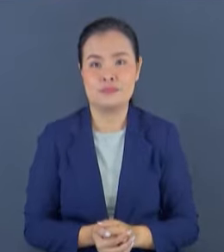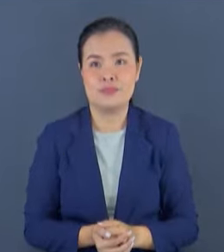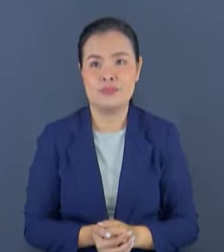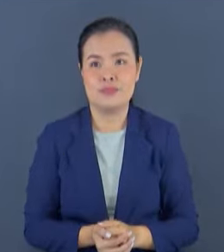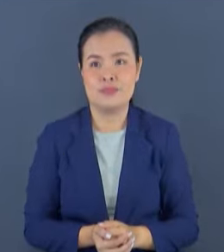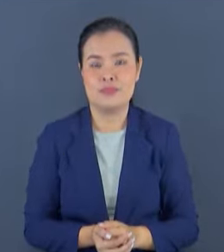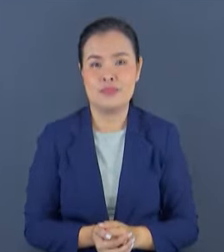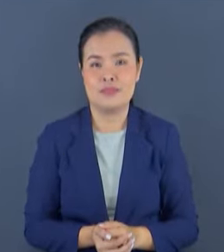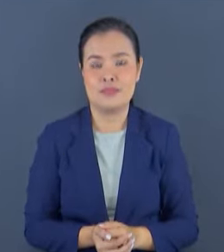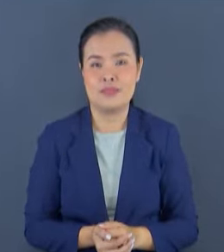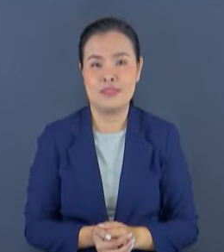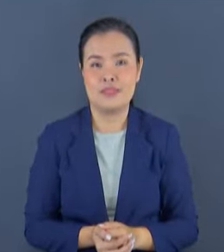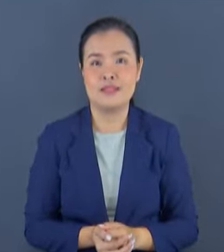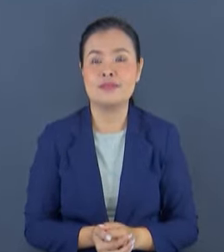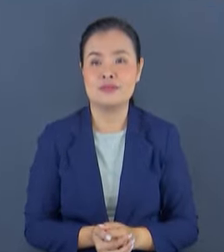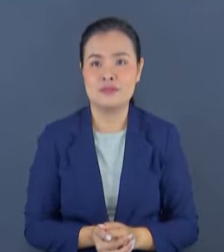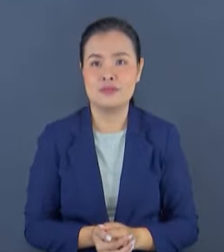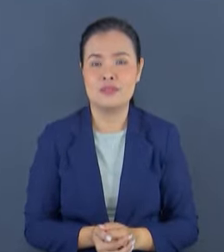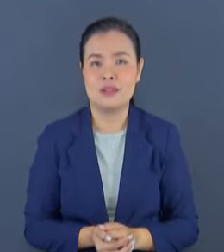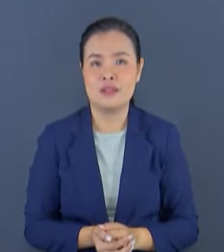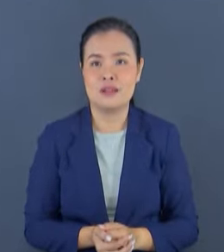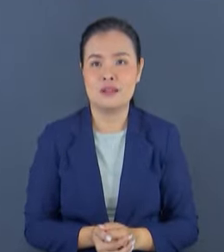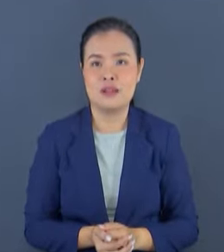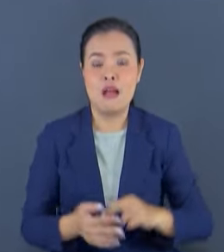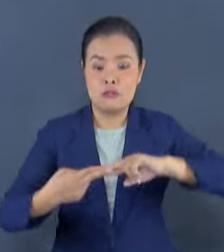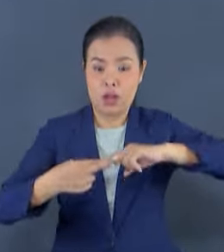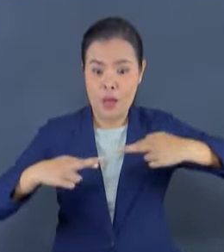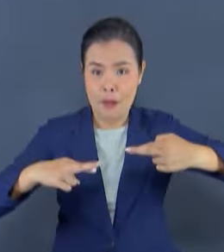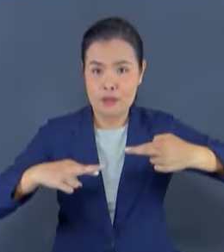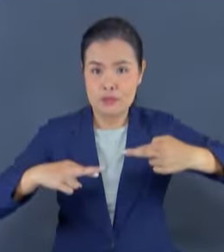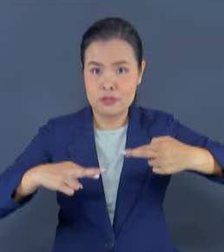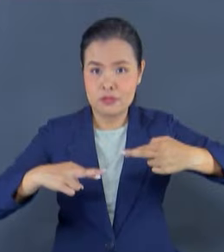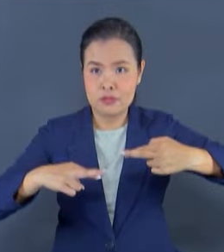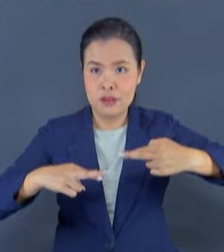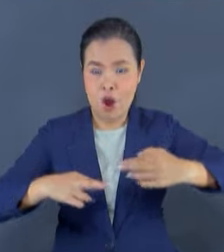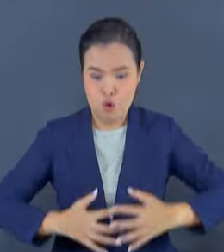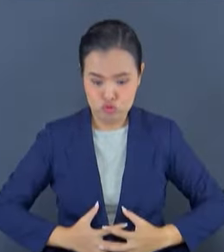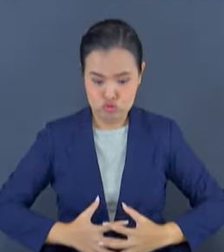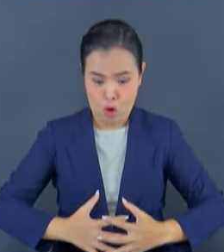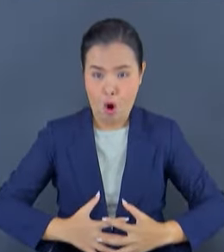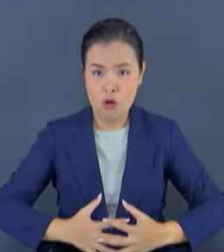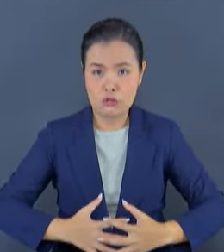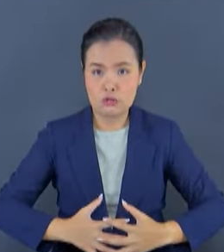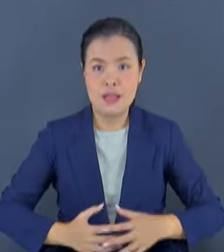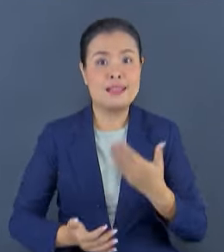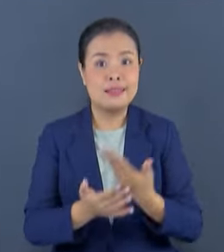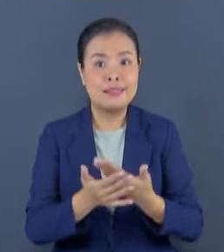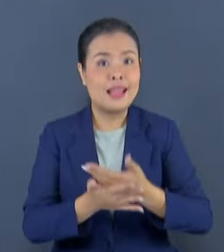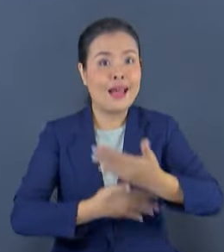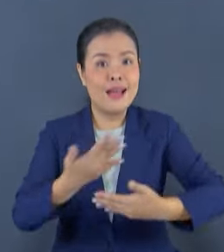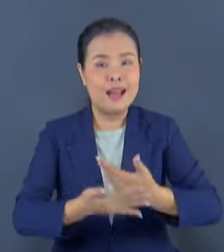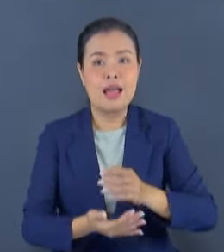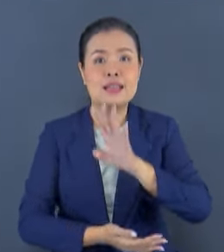า19นะครับผมซึ่งเป็นวัวที่ได้รับการปรับปรุงสายพันธุ์ด้วยการฝังตัวอ่อนในครรภ์ของวัวตัวอื่นมีราคาสูงถึ